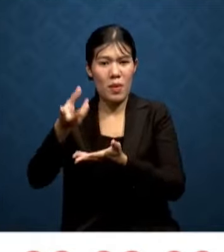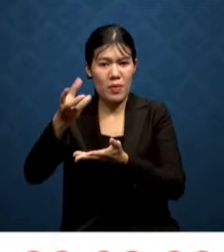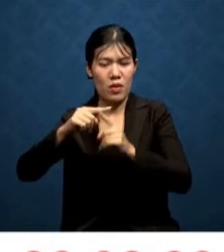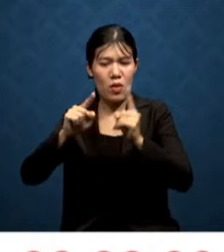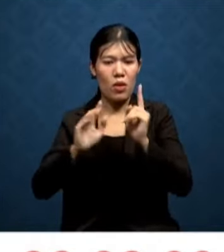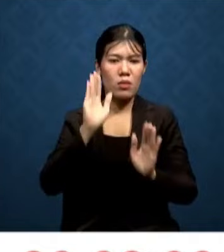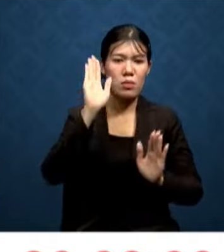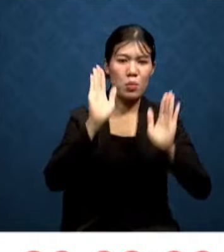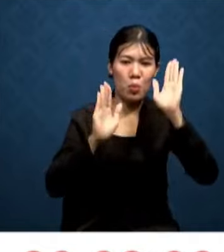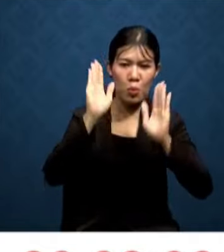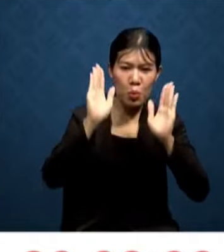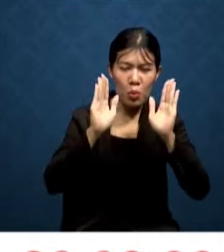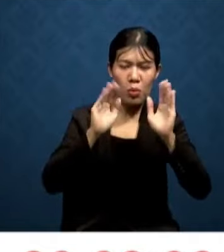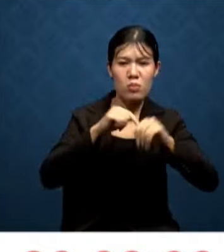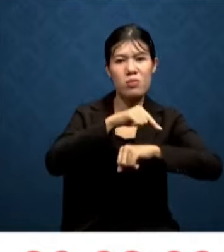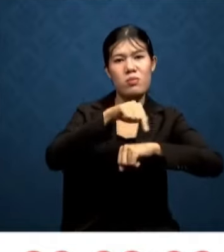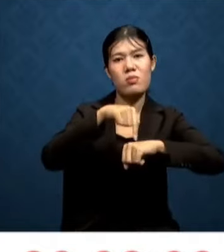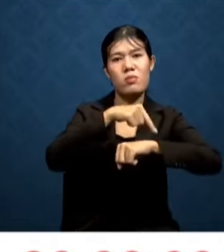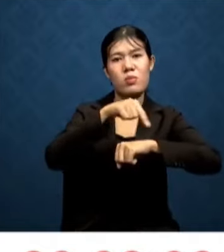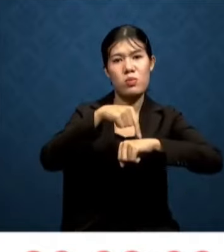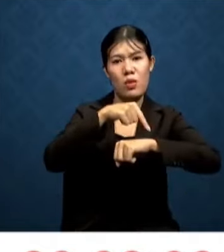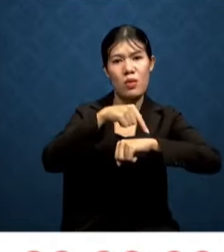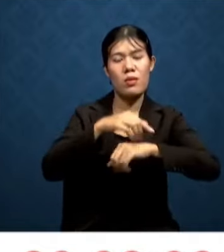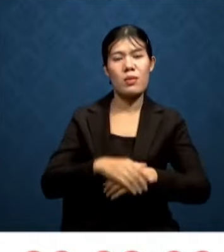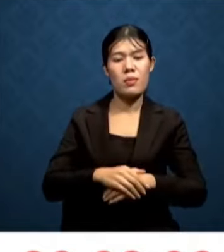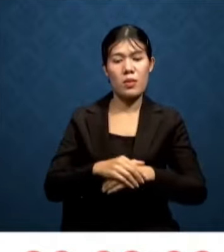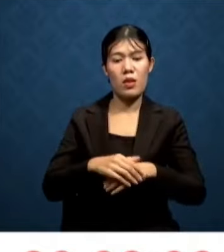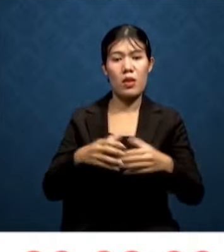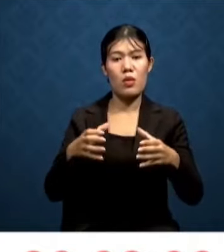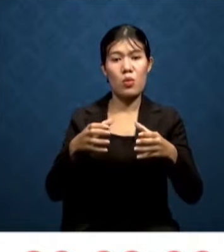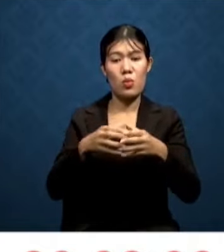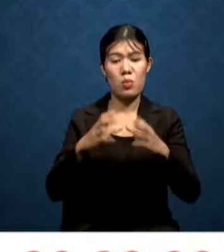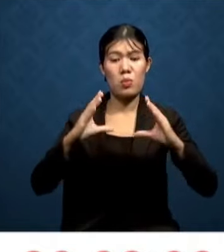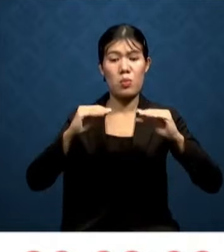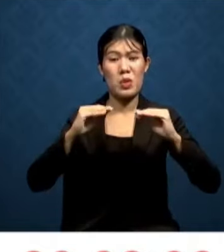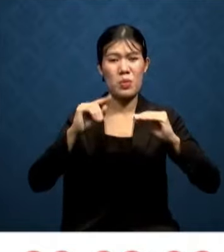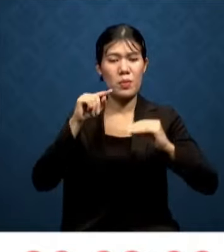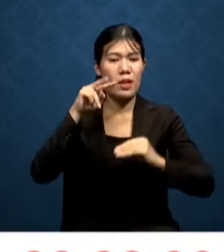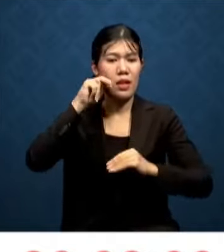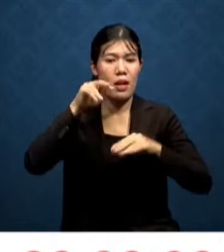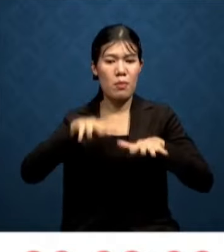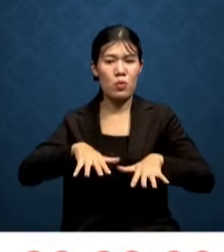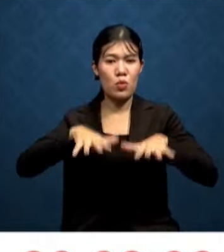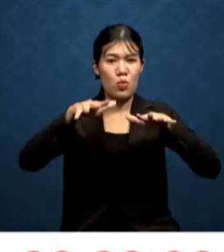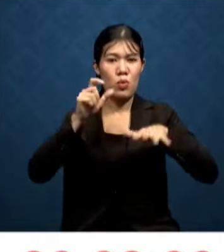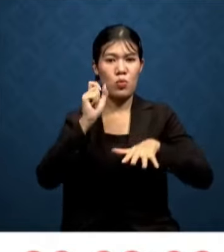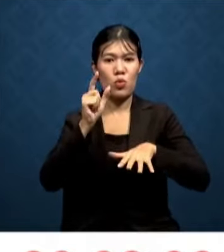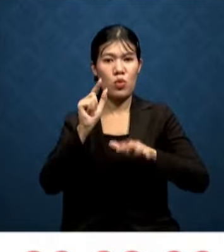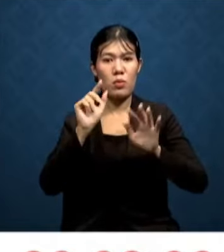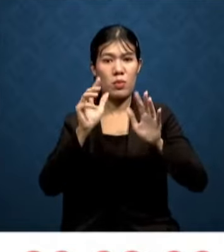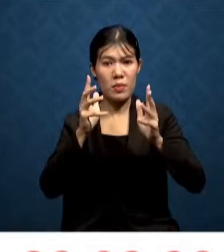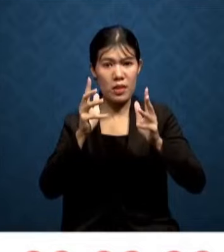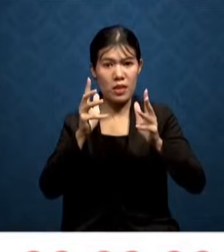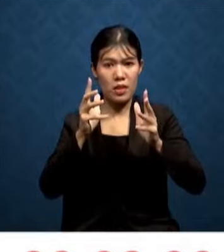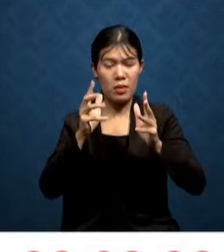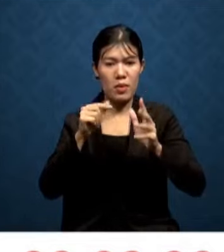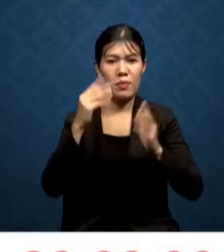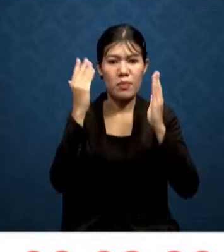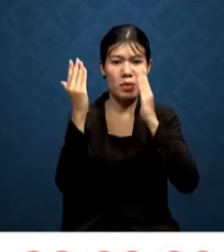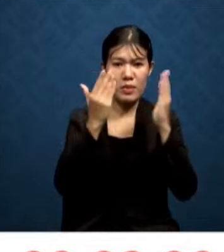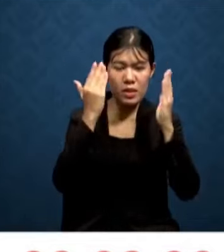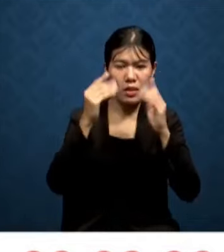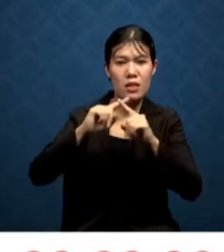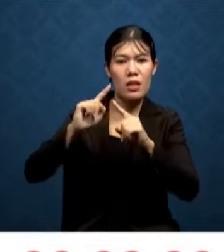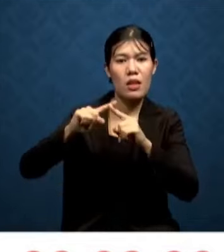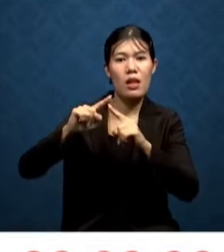ราที่ประชุมบอกว่าเรื่องน้ำท่วมไม่ด่วนภัยพิบัติไม่ด่วนจะมีอะไรด่วนอีกไหมคะแล้วถ้าน้ำท่วมบ้านท่านจ